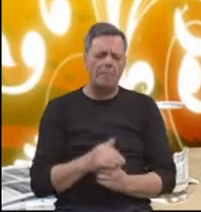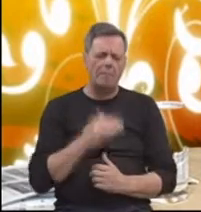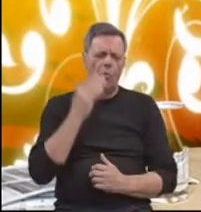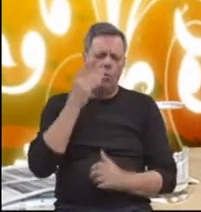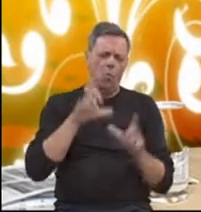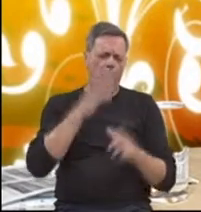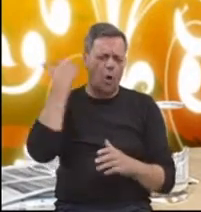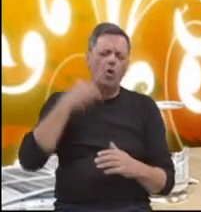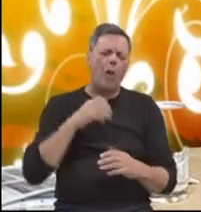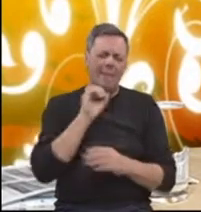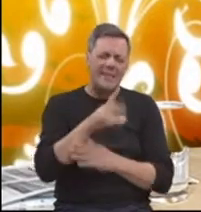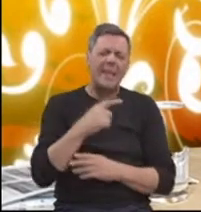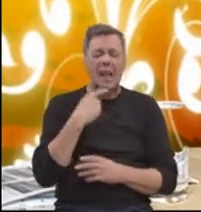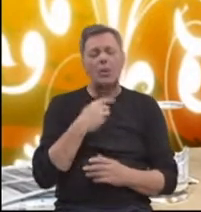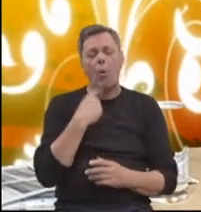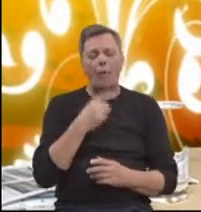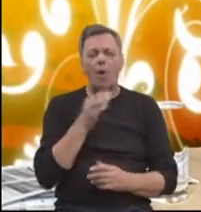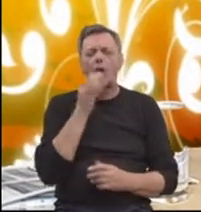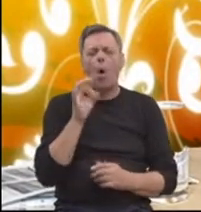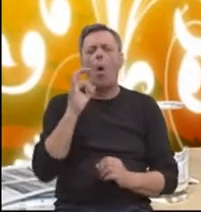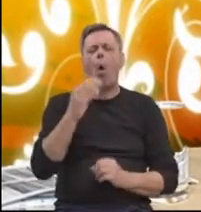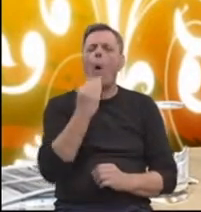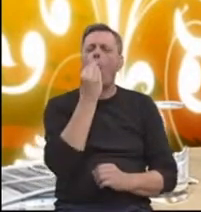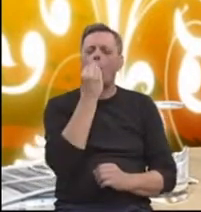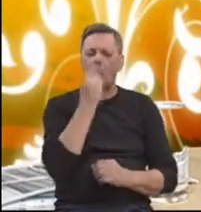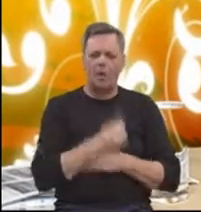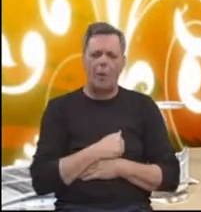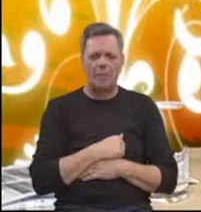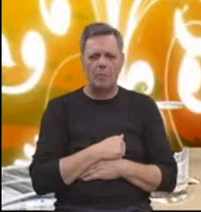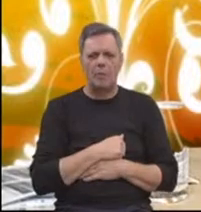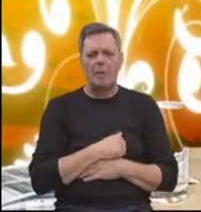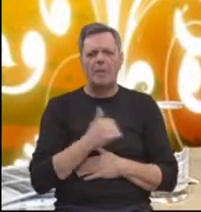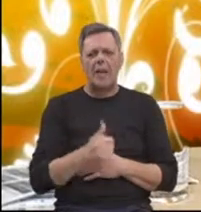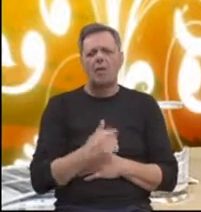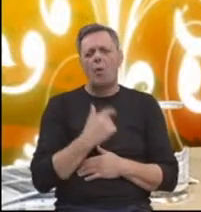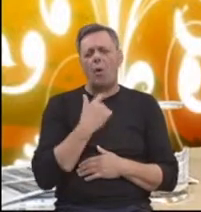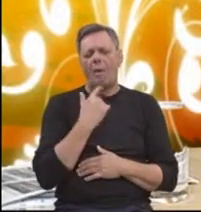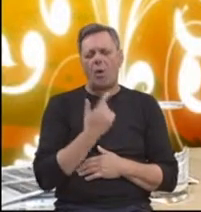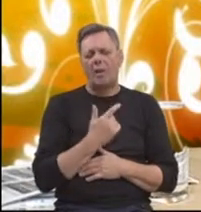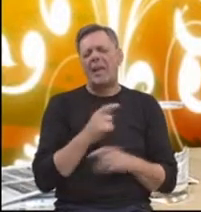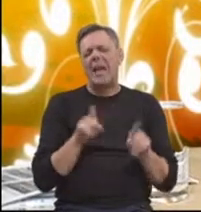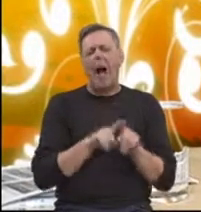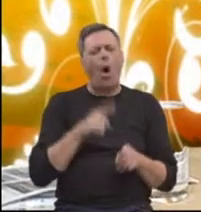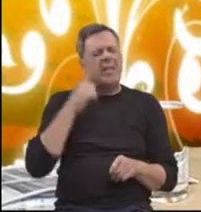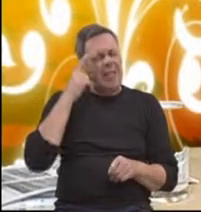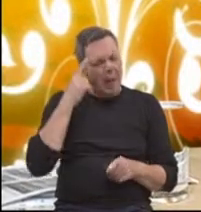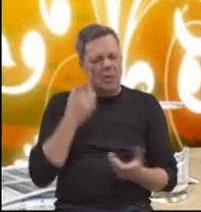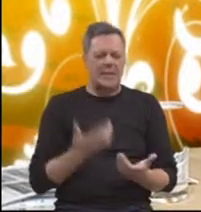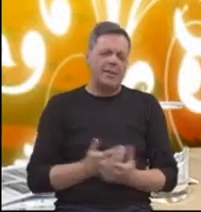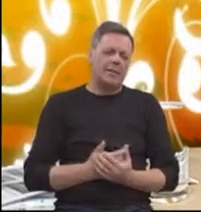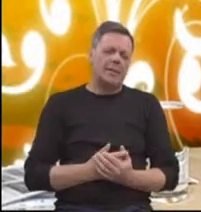prošlu emisiju da ćemo govoriti isključivo o nutricionizmu. Znači, govorit ćemo danas o nutricionizmu kao znanosti,